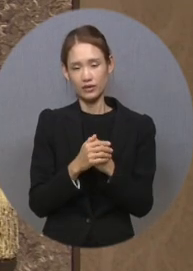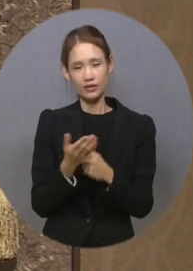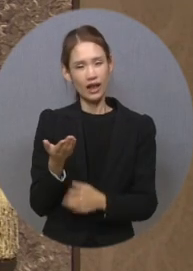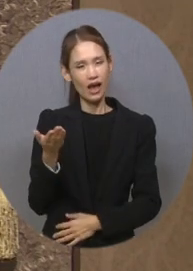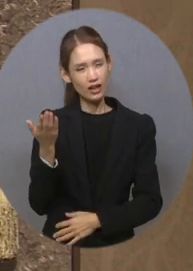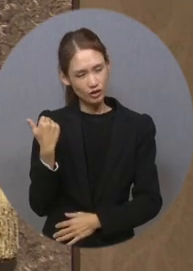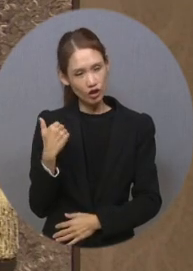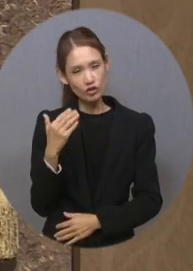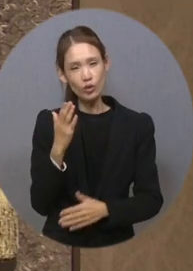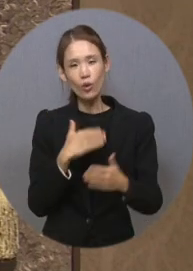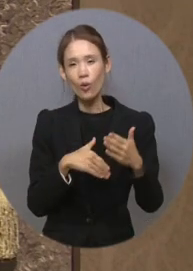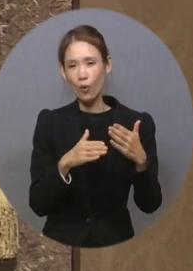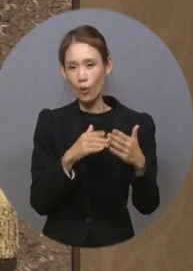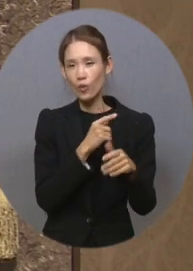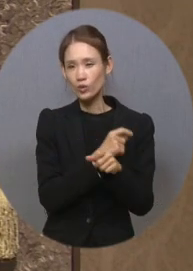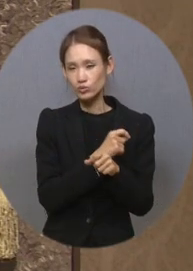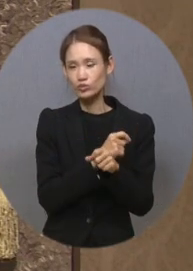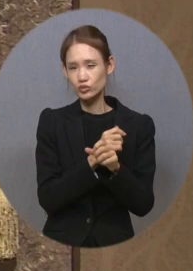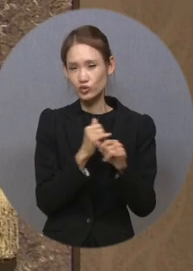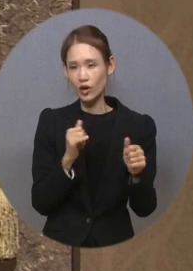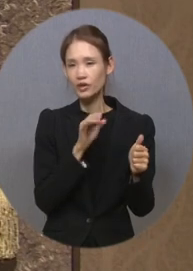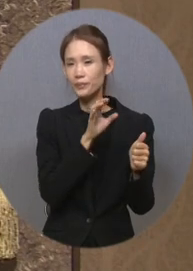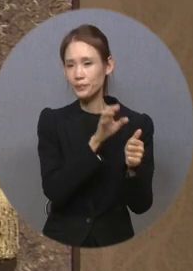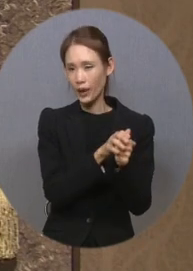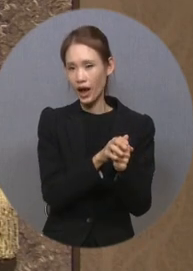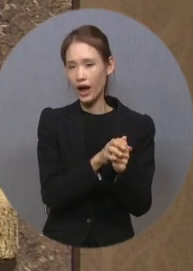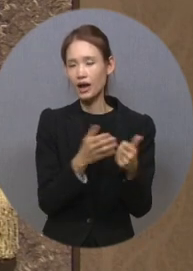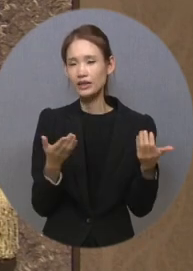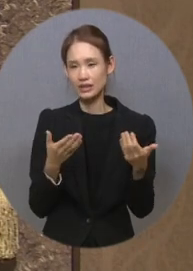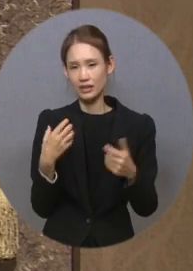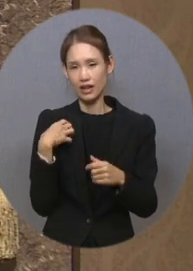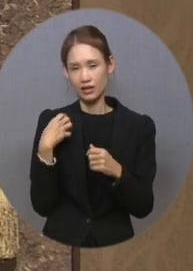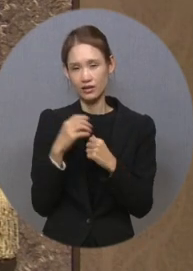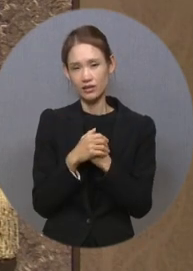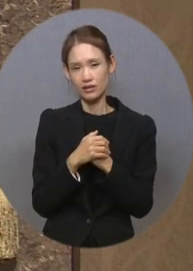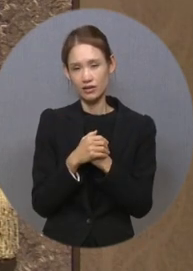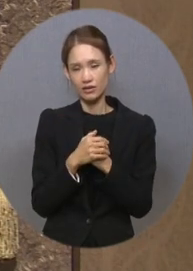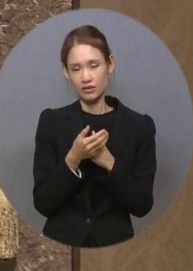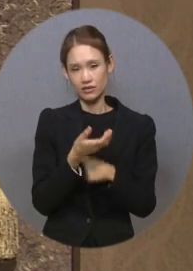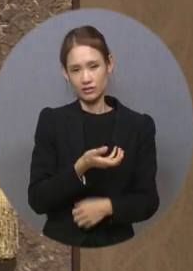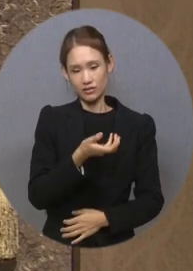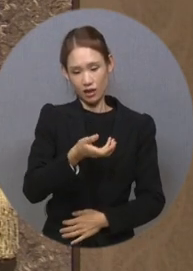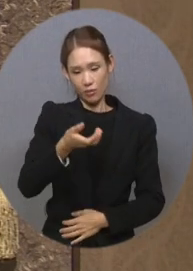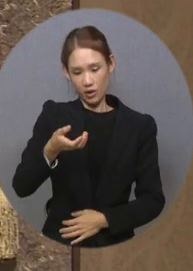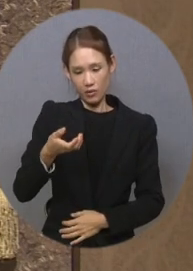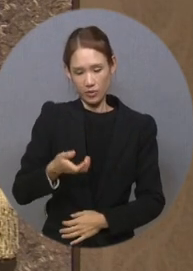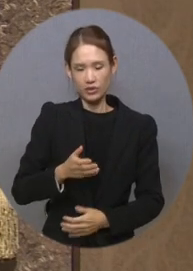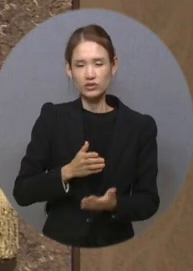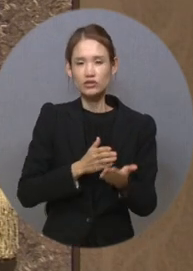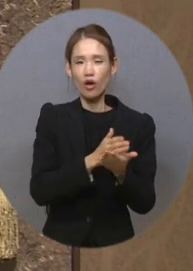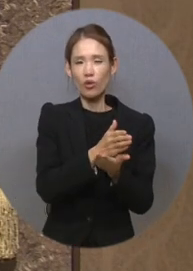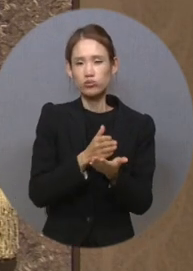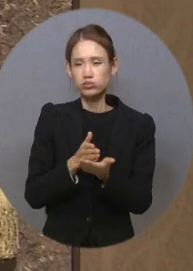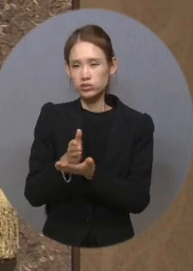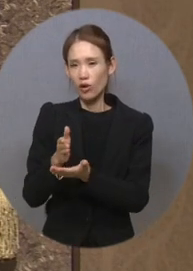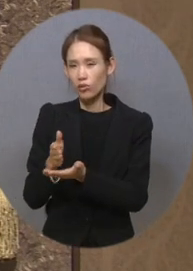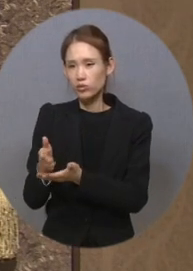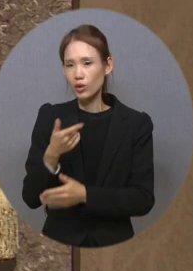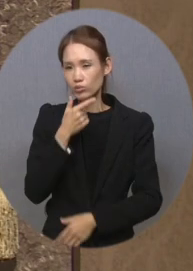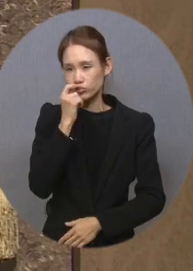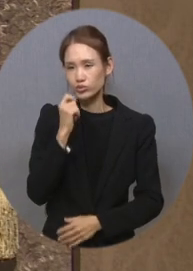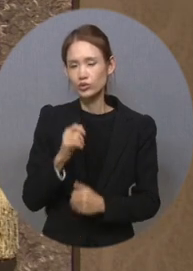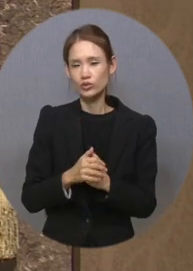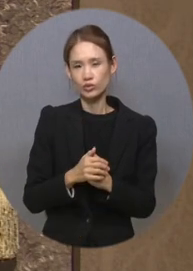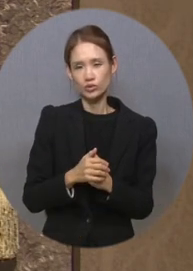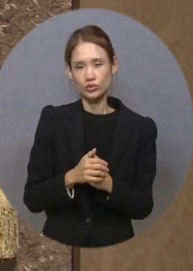종전에는 우리 공무원들이 그 업무를 맡았는데 아무래도 인사이동이 돼버리면은 전문성이 없어집니다. 그래서